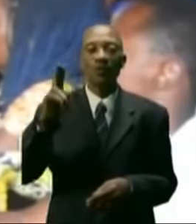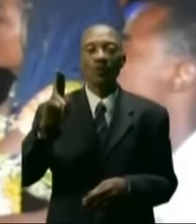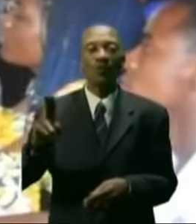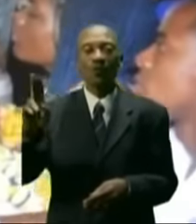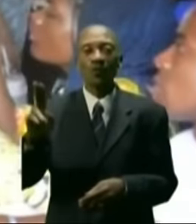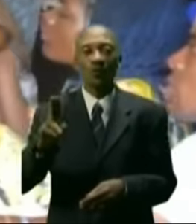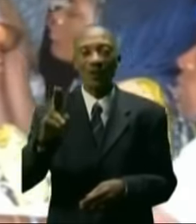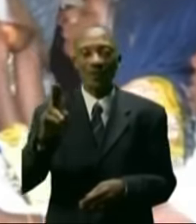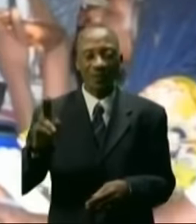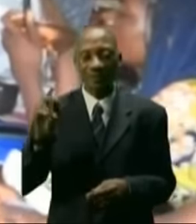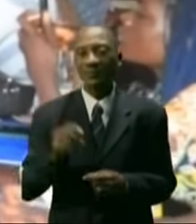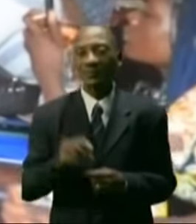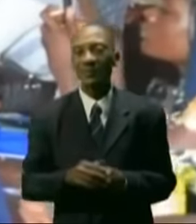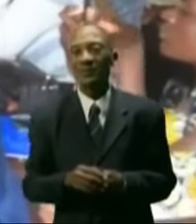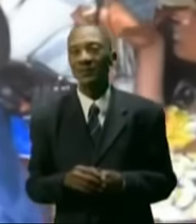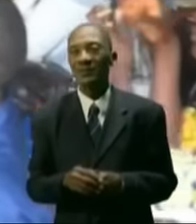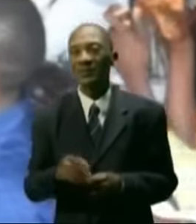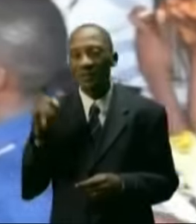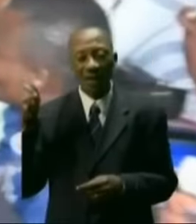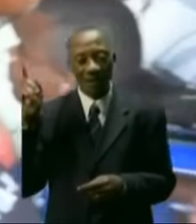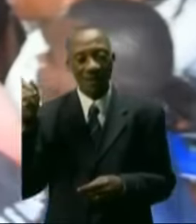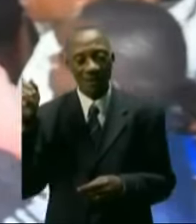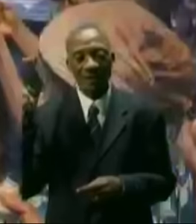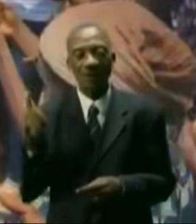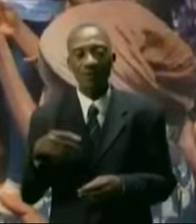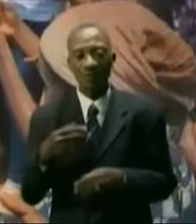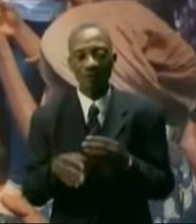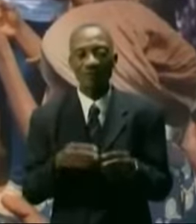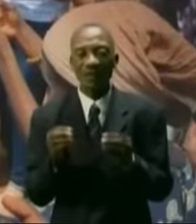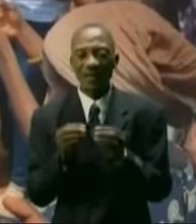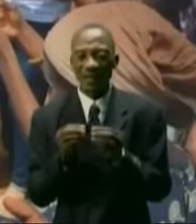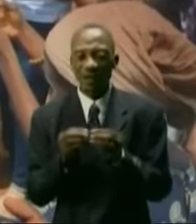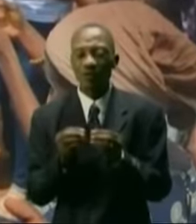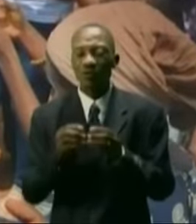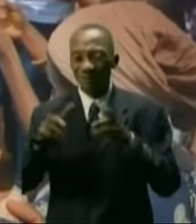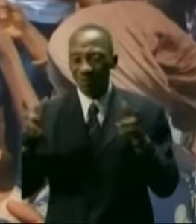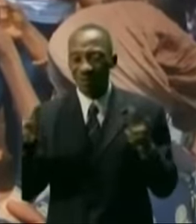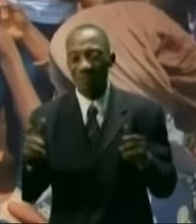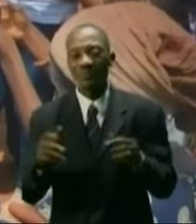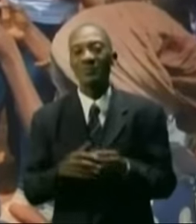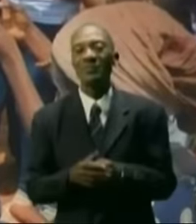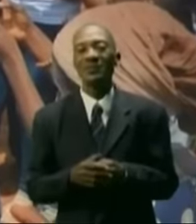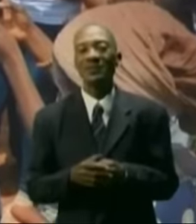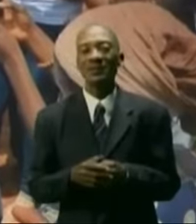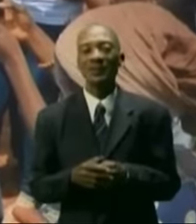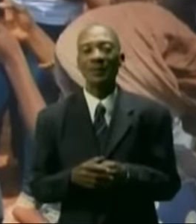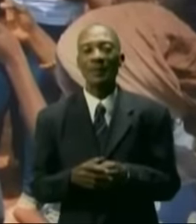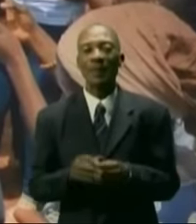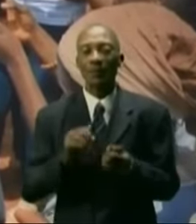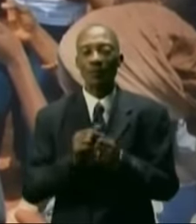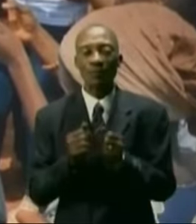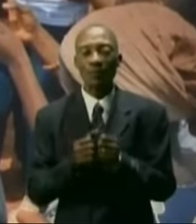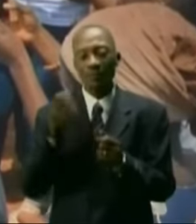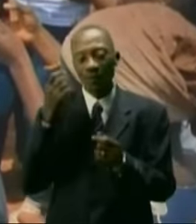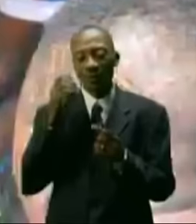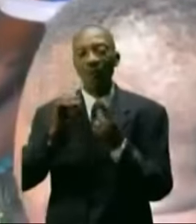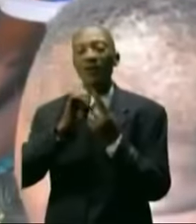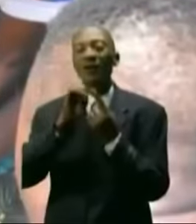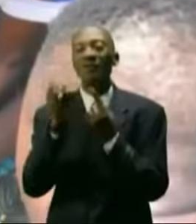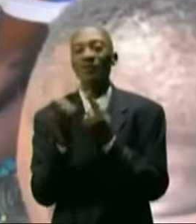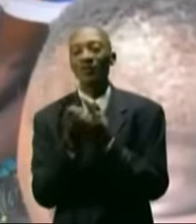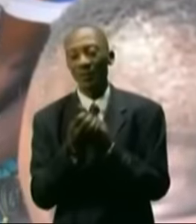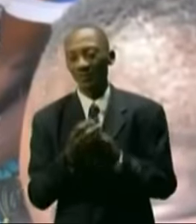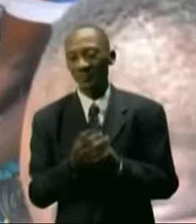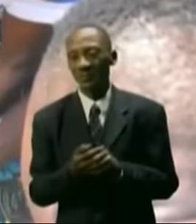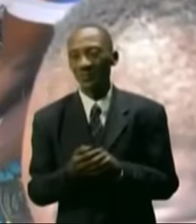COICA, s'emploient à réduire la déforestation et la dégradation des forêts en vue d'améliorer le revenu des